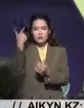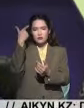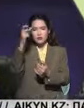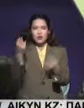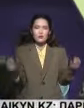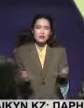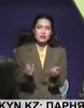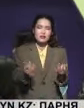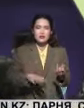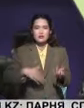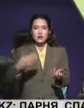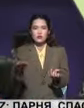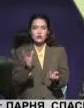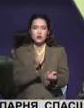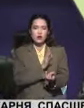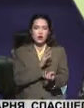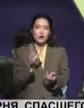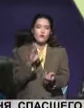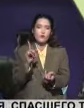заинтересованных органов в том, чтобы